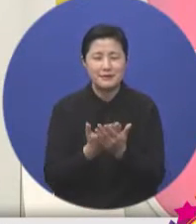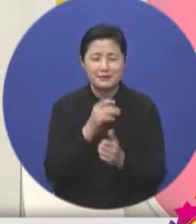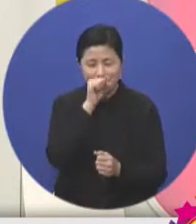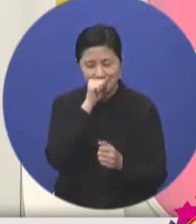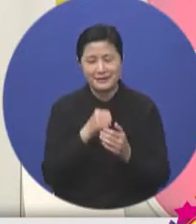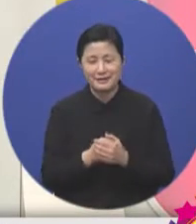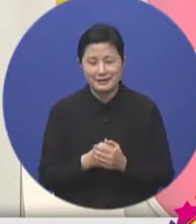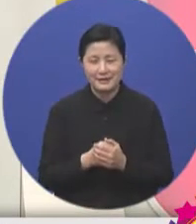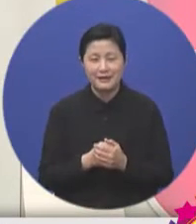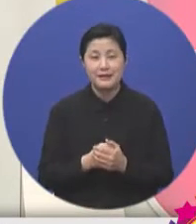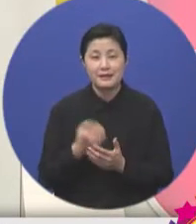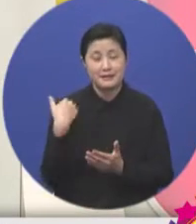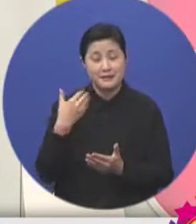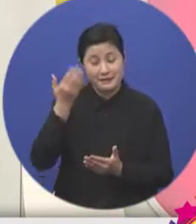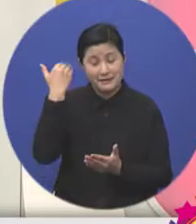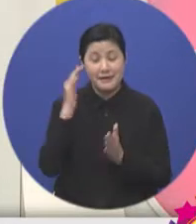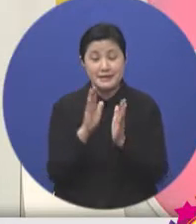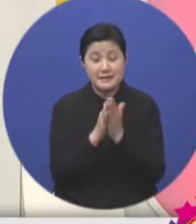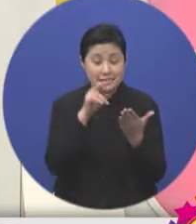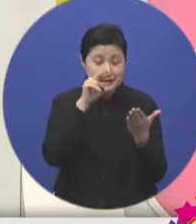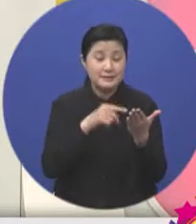그거 아니고요. 제가 책에서 봤는데